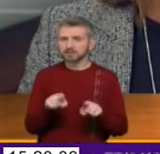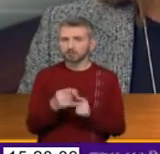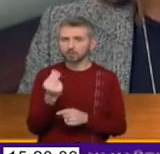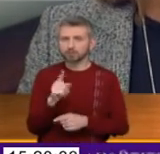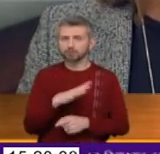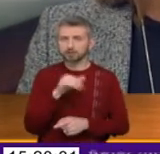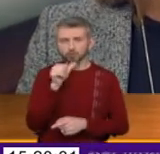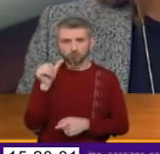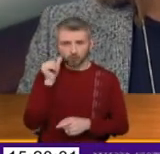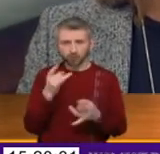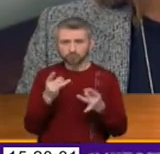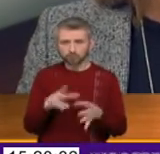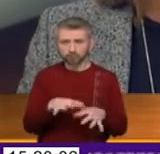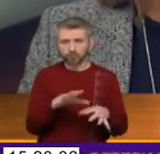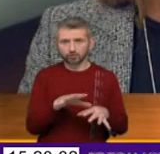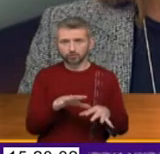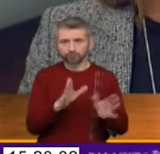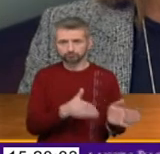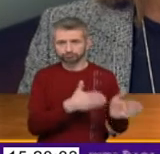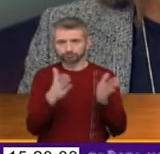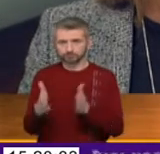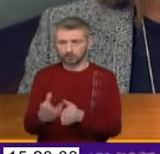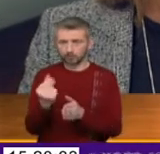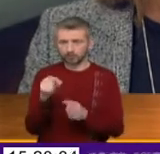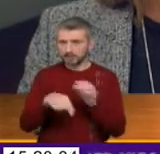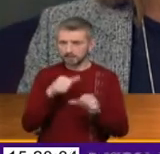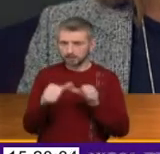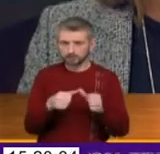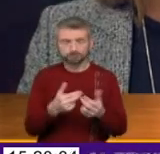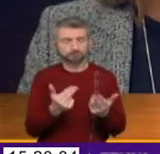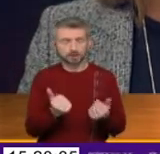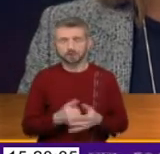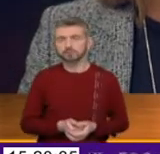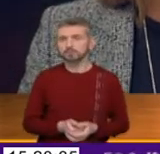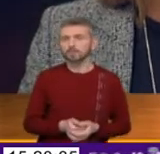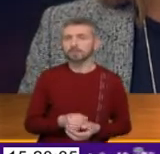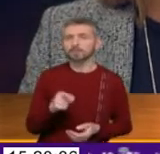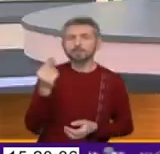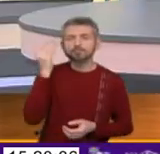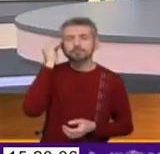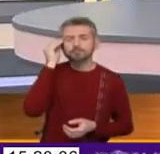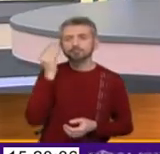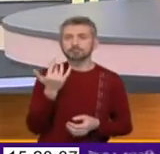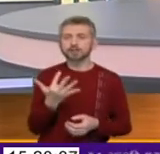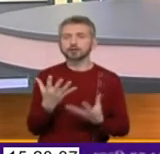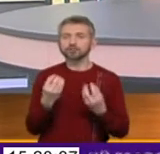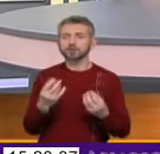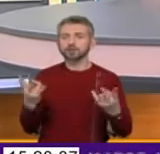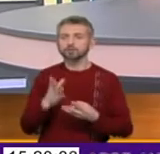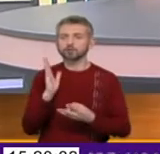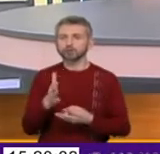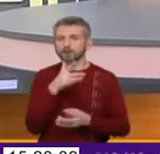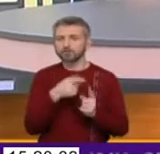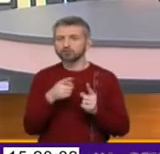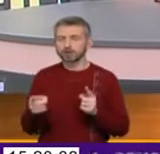були минулого року, тобто вони просто переведені на цей рік. Як ви думаєте, скільки ще потрібно буде під